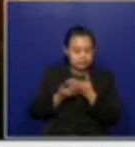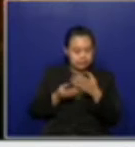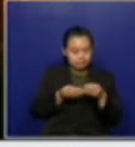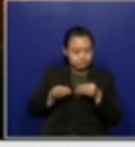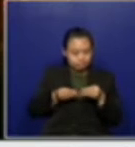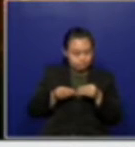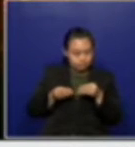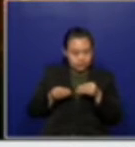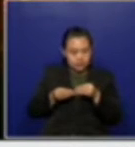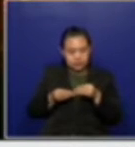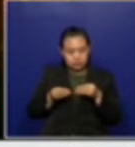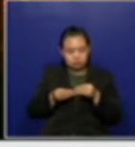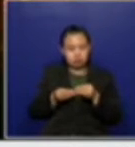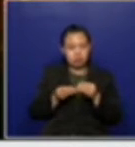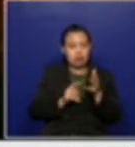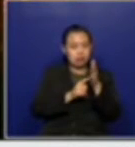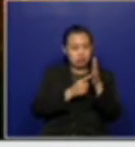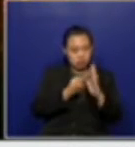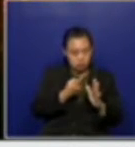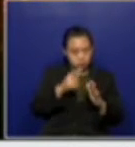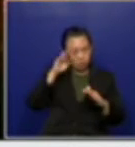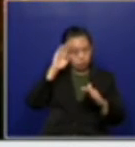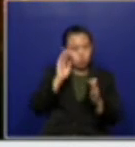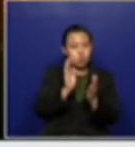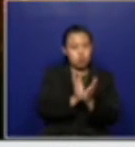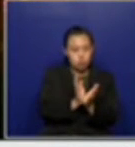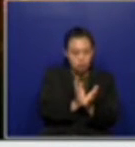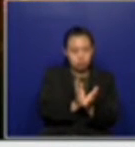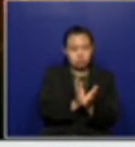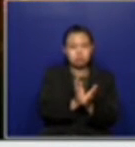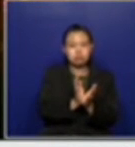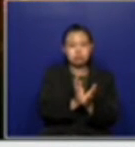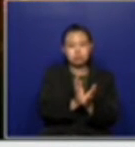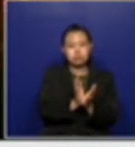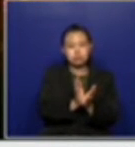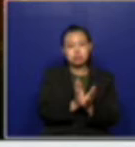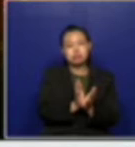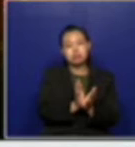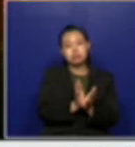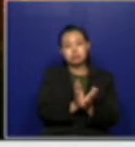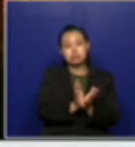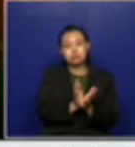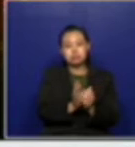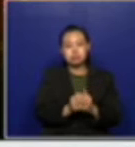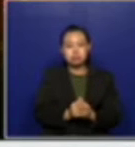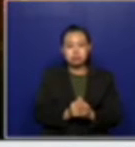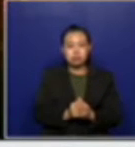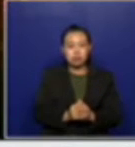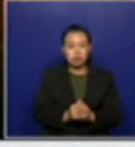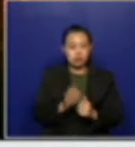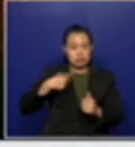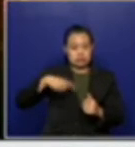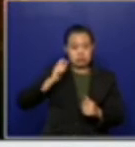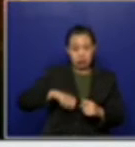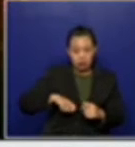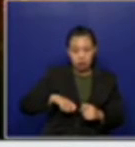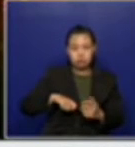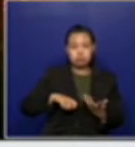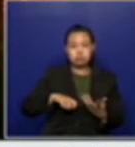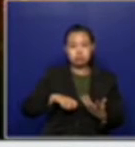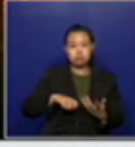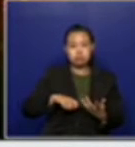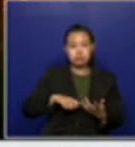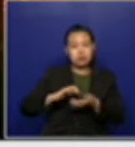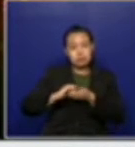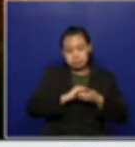ระหว่างกระบวนการต้นน้ำไม่ว่าจะเป็นเรื่องของพนักงานตำรวจ พนักงานอัยการจนมีคน